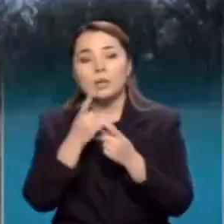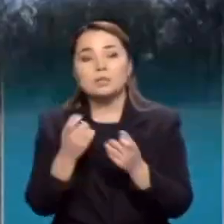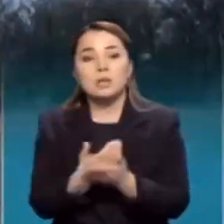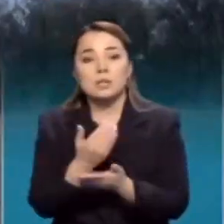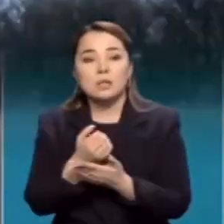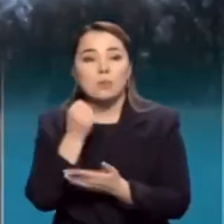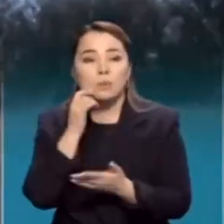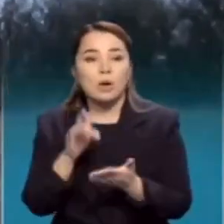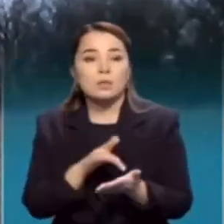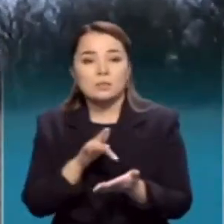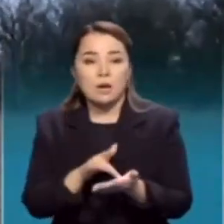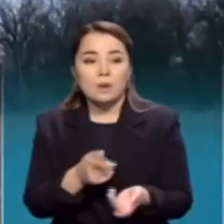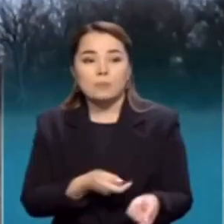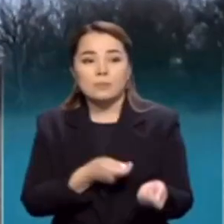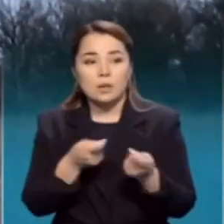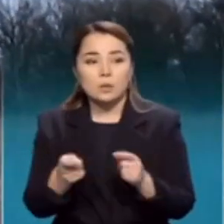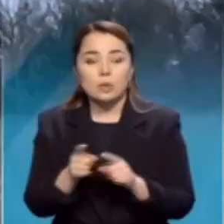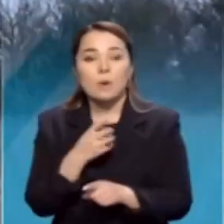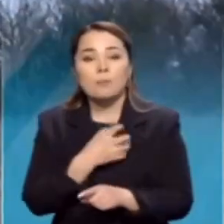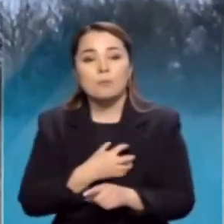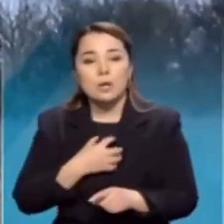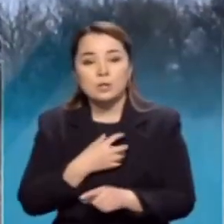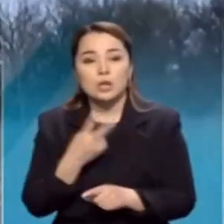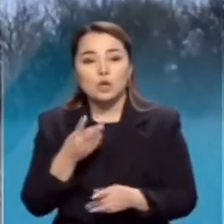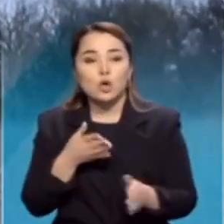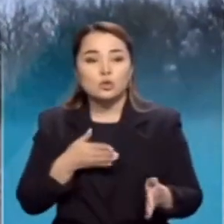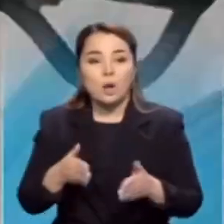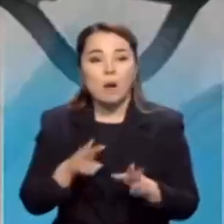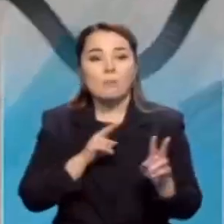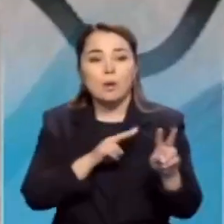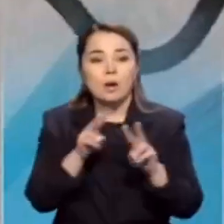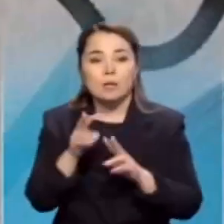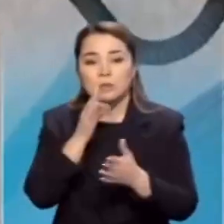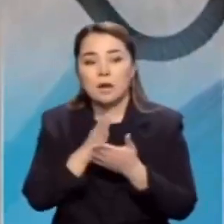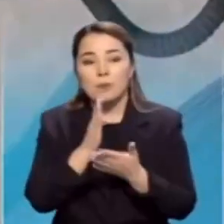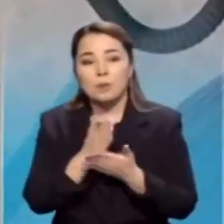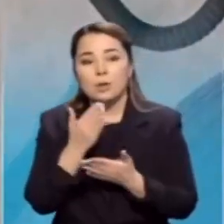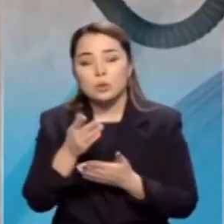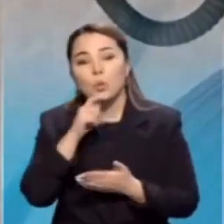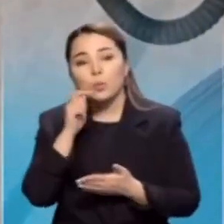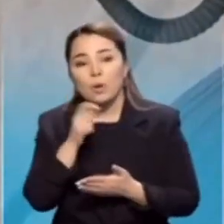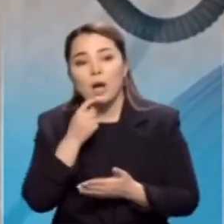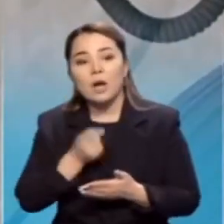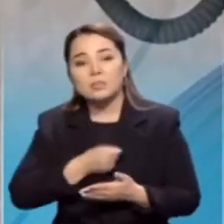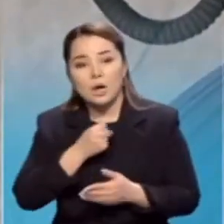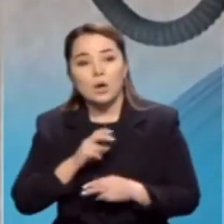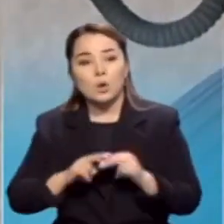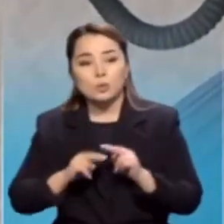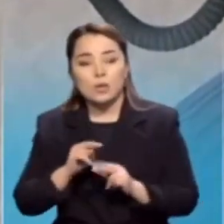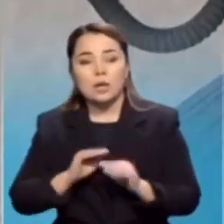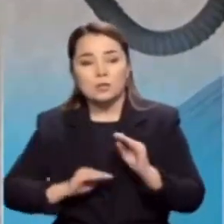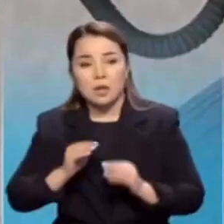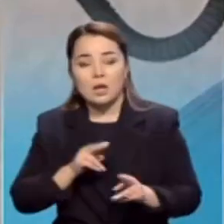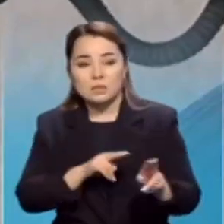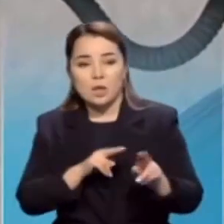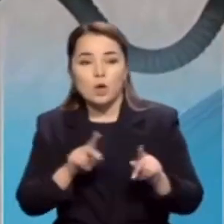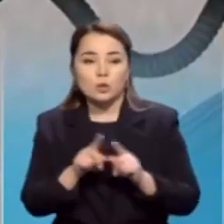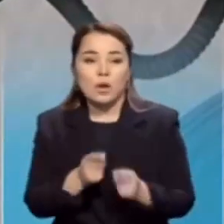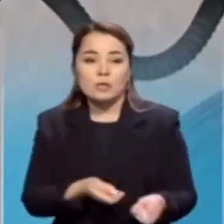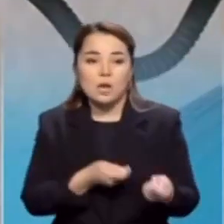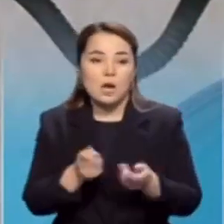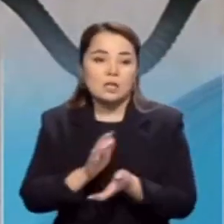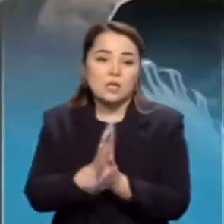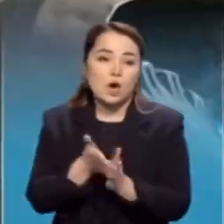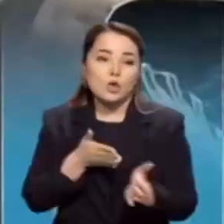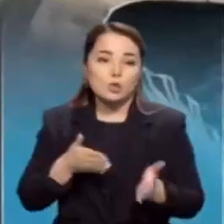қарағанда Мәскеу қалаға апаратын екі негізгі жолда бақылауға алған. Енді олар Украина әскеріне құрал жабдық жеткізетін тар жолды